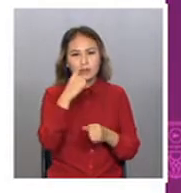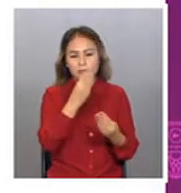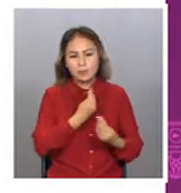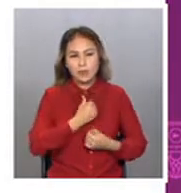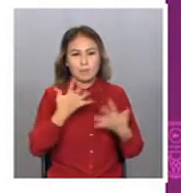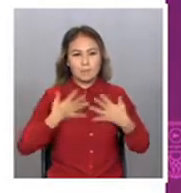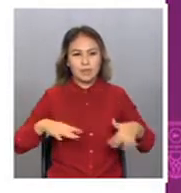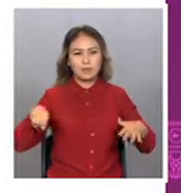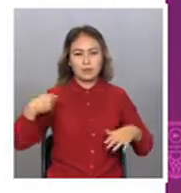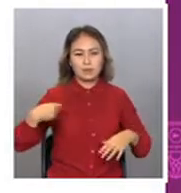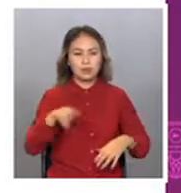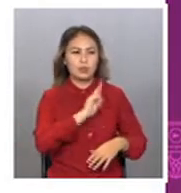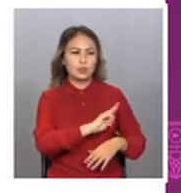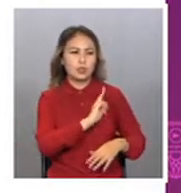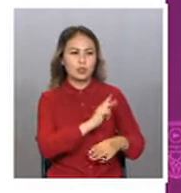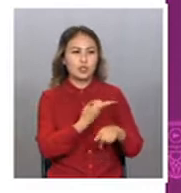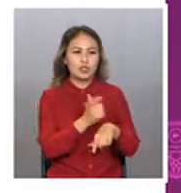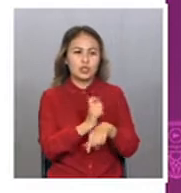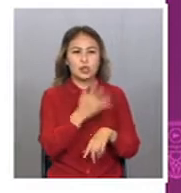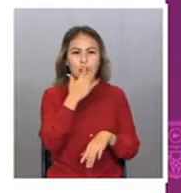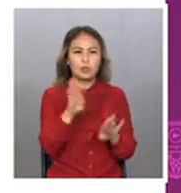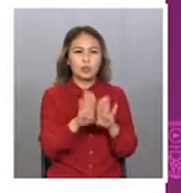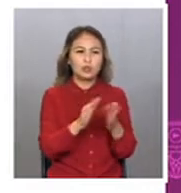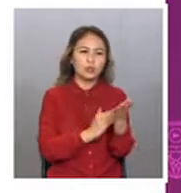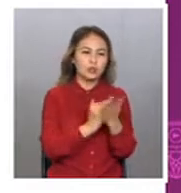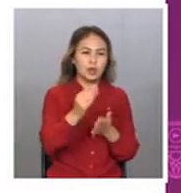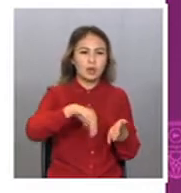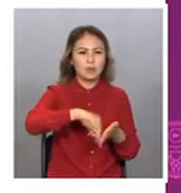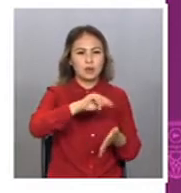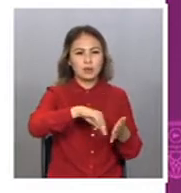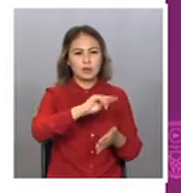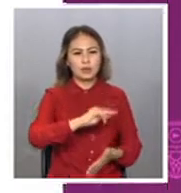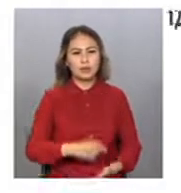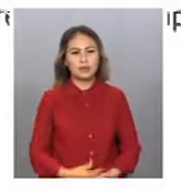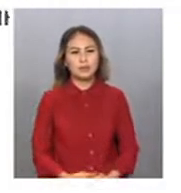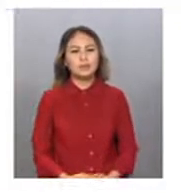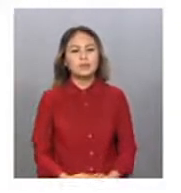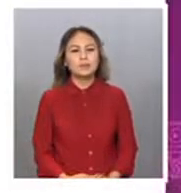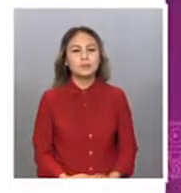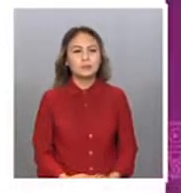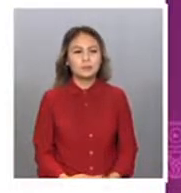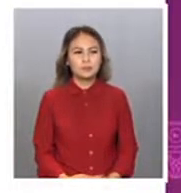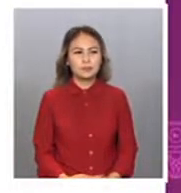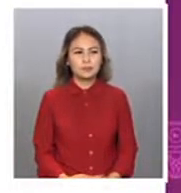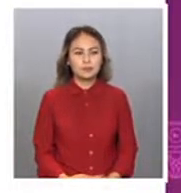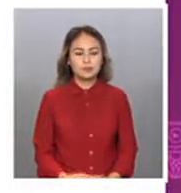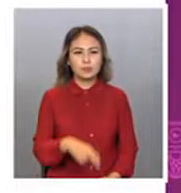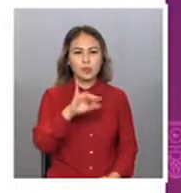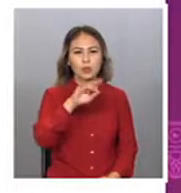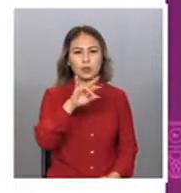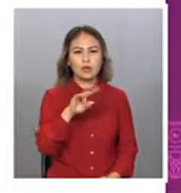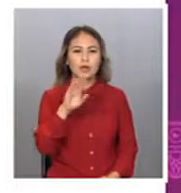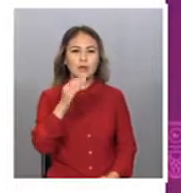көйлектер тігетін бұл дүкеннің жұмыстары шетелде өте жоғары бағаланады. Үкілі